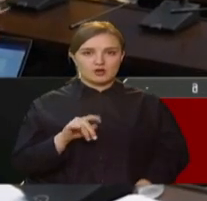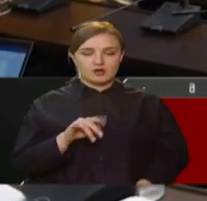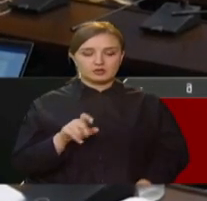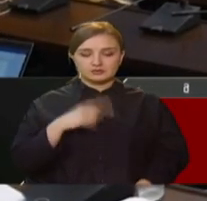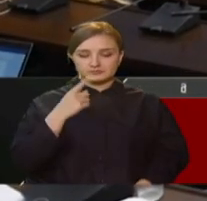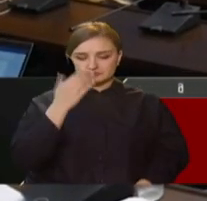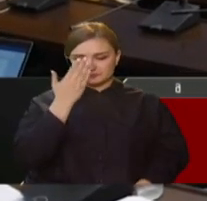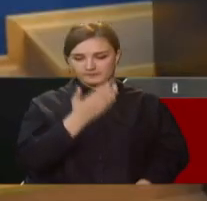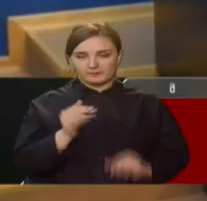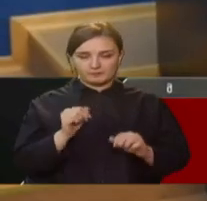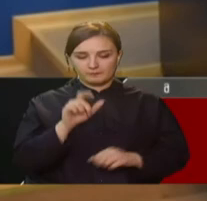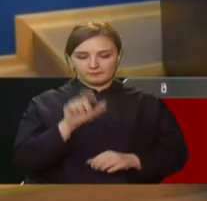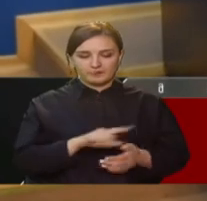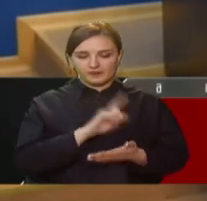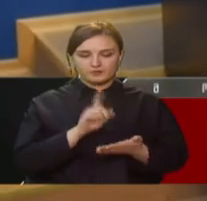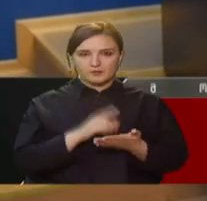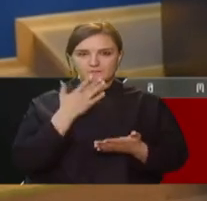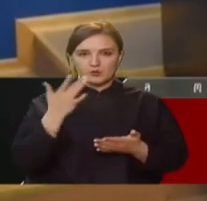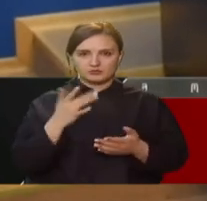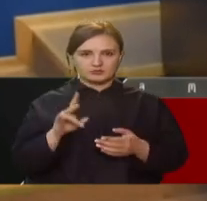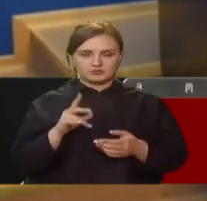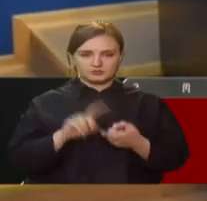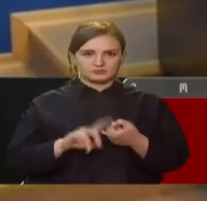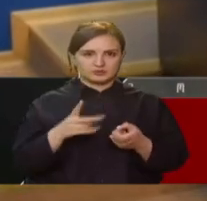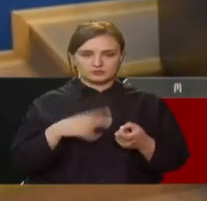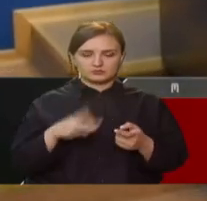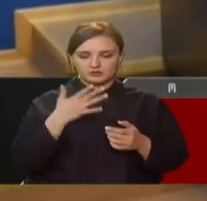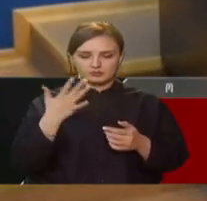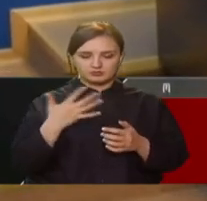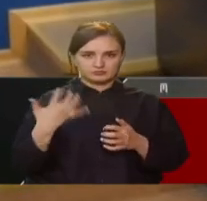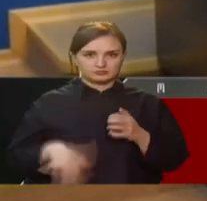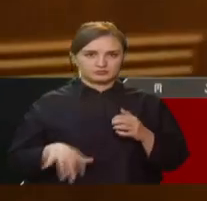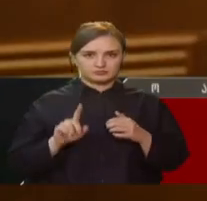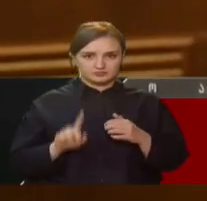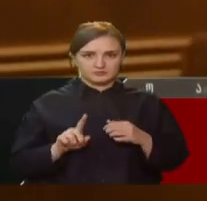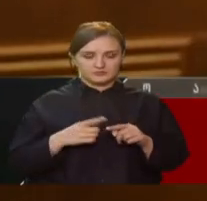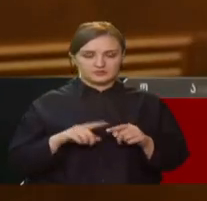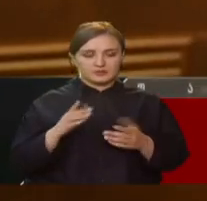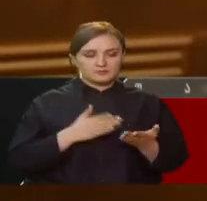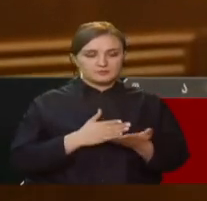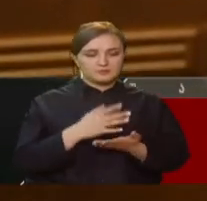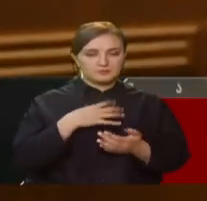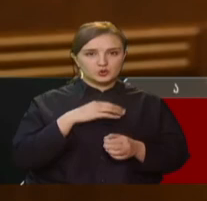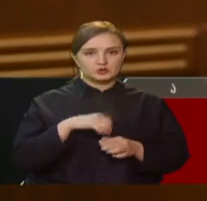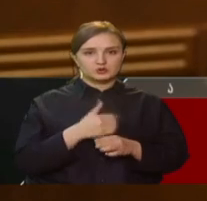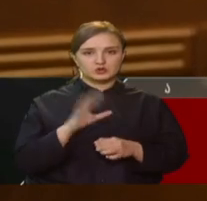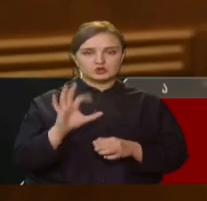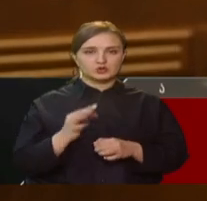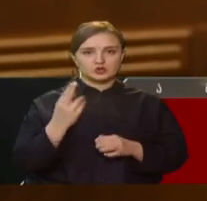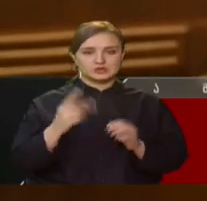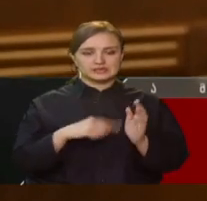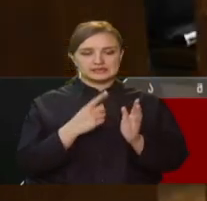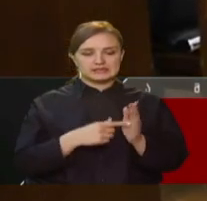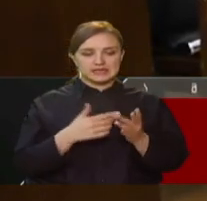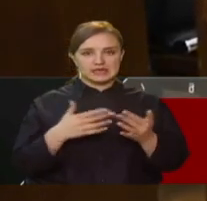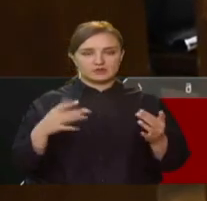რომ სახალხო დამცველი აუცილებლად აპოლიტიკური უნდა იყოს. კანდიდატი მის პრიორიტეტულ მიმართულებად სოციალურ საკითხებზე მუშაობას ასახელებს და